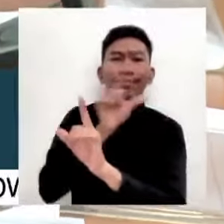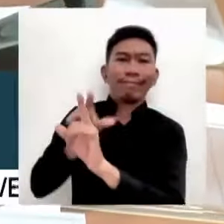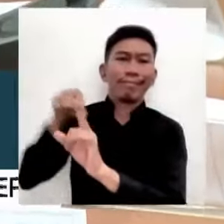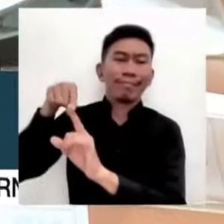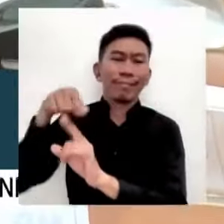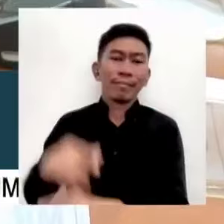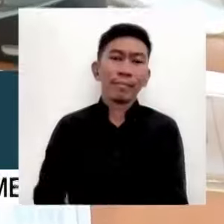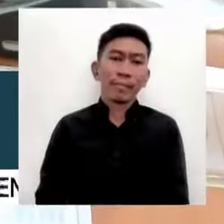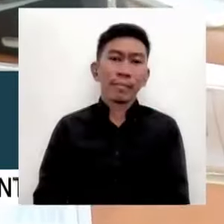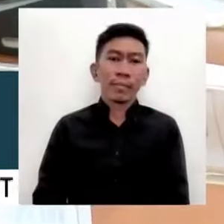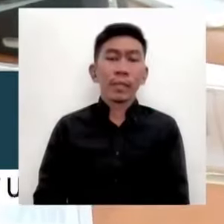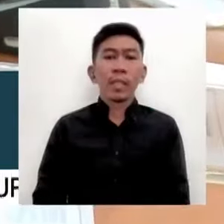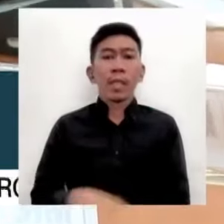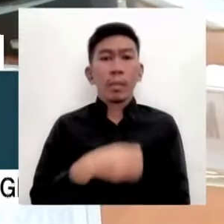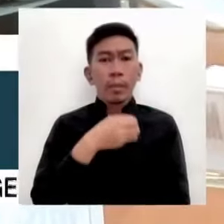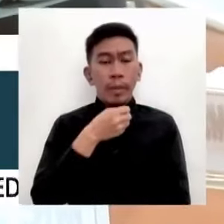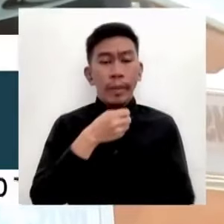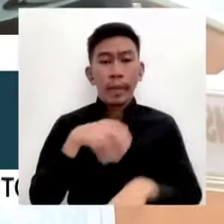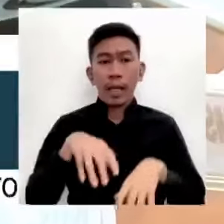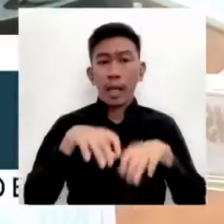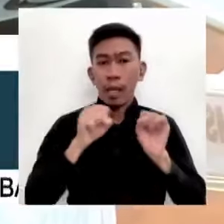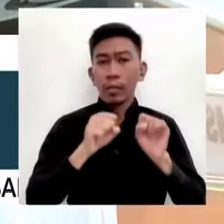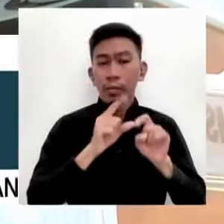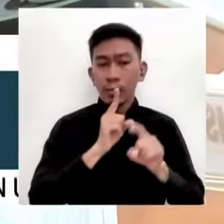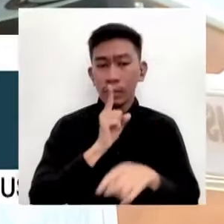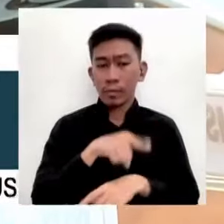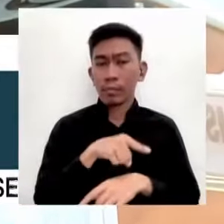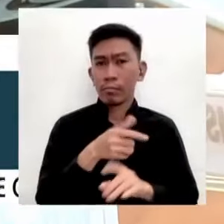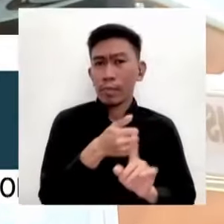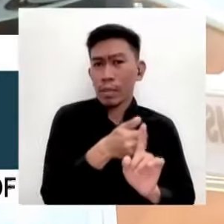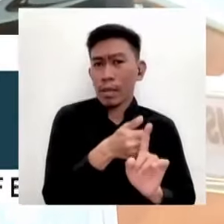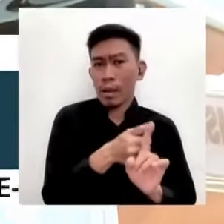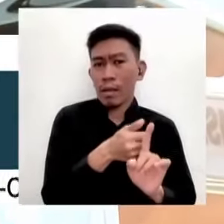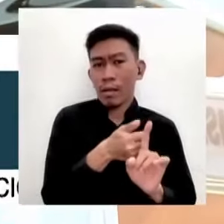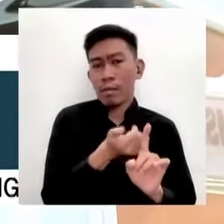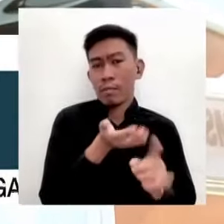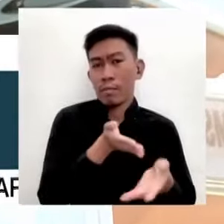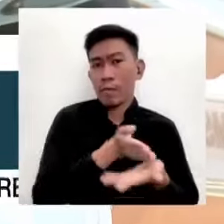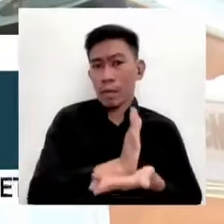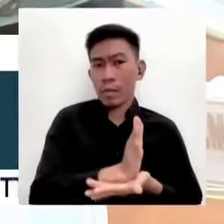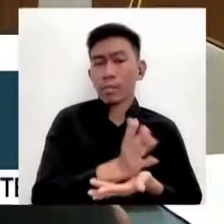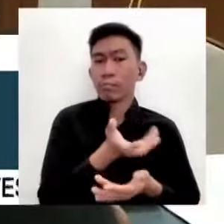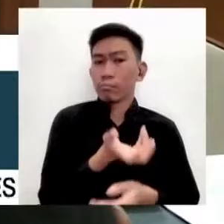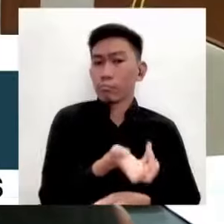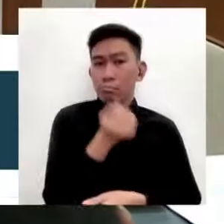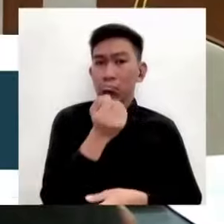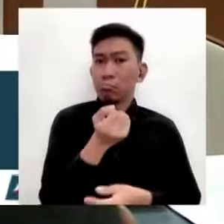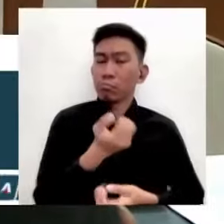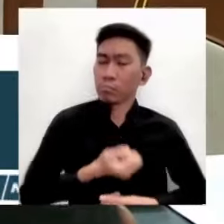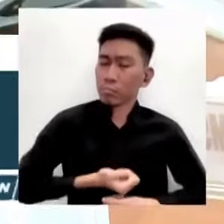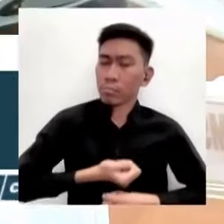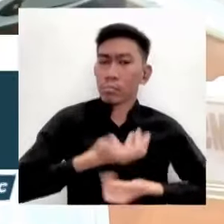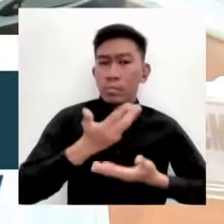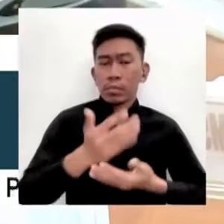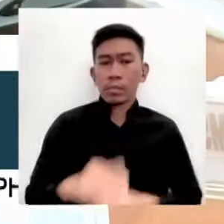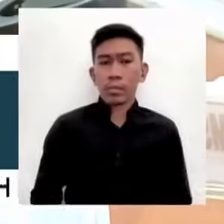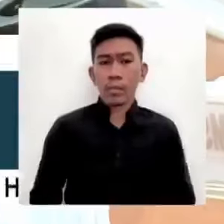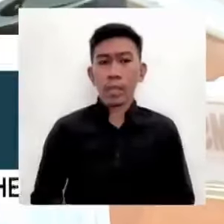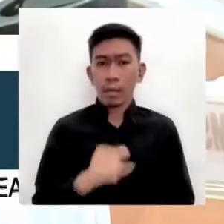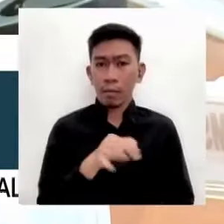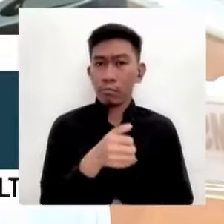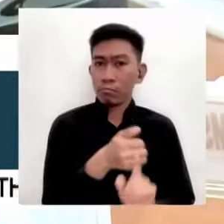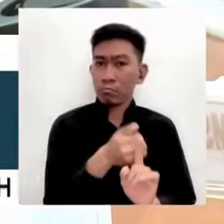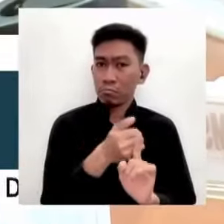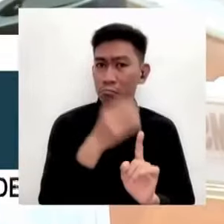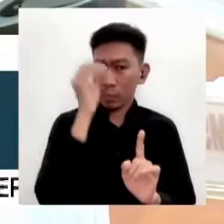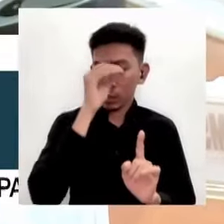po namin, nasa kanila po ang karapatan na magsalita kung anong gusto nilang sabihin. Kung yan po ang nakikita po nila, then yun